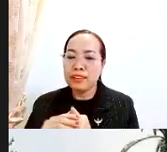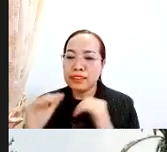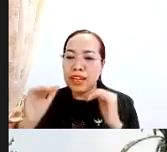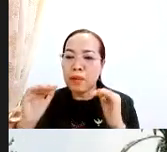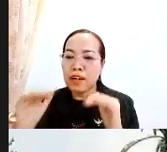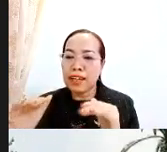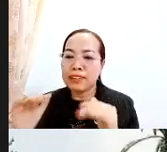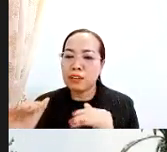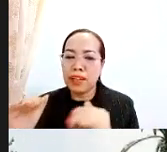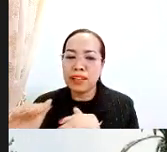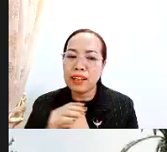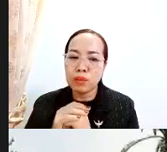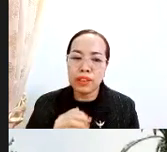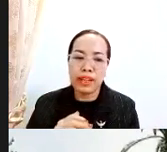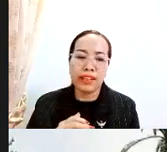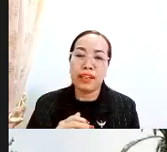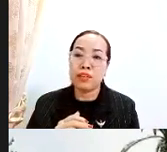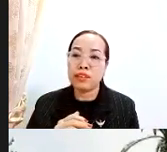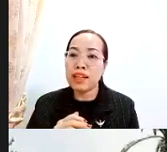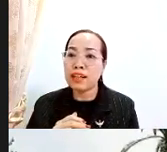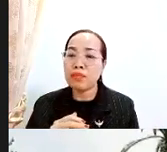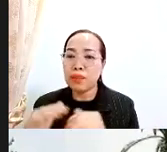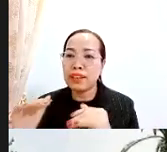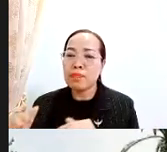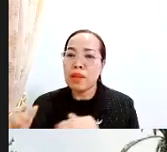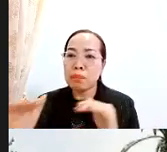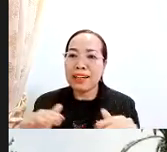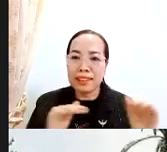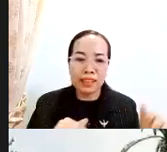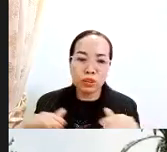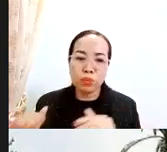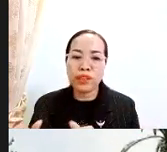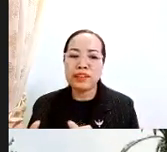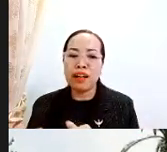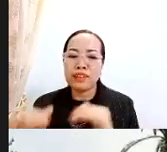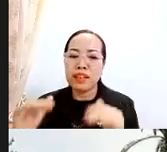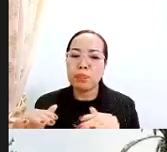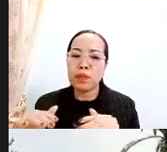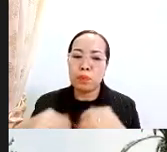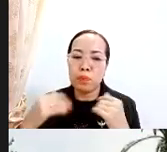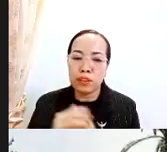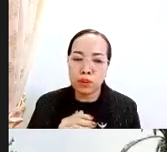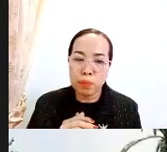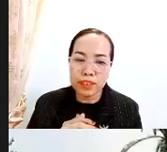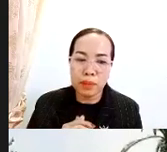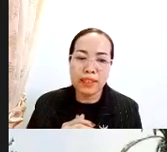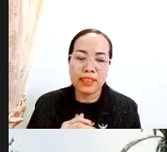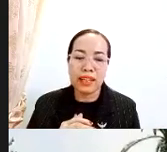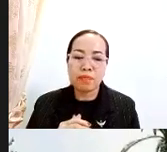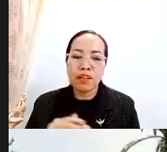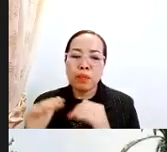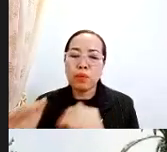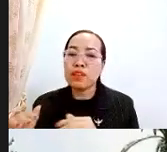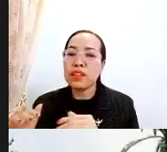luôn ấy chả bằng cao chấm này đăng luôn ấy ở đăng pi bạn được tham chung quanh ở đăng pi propon là tomi chứ bà